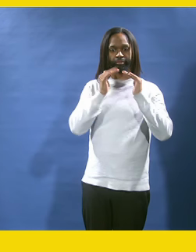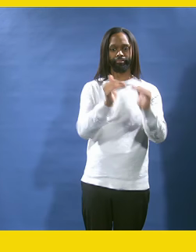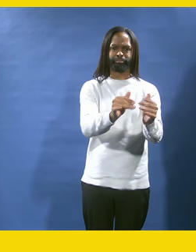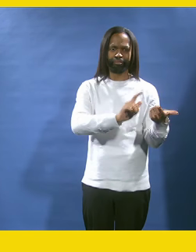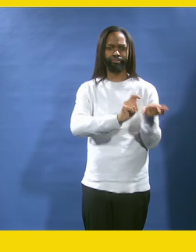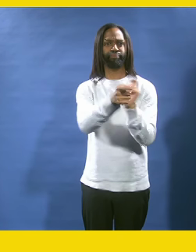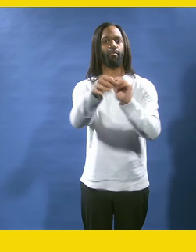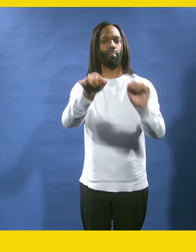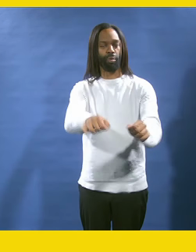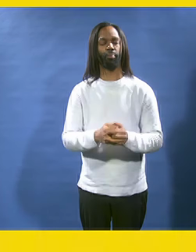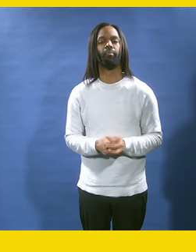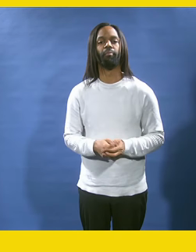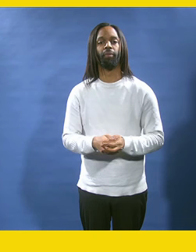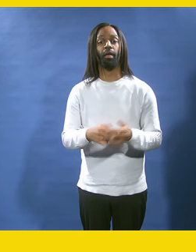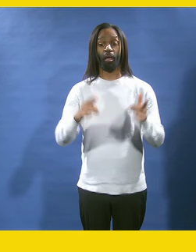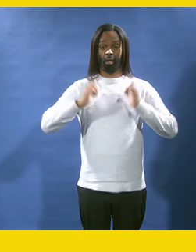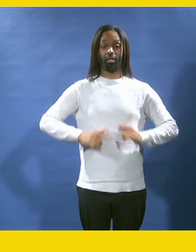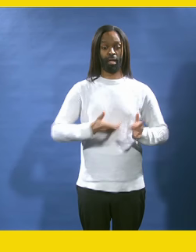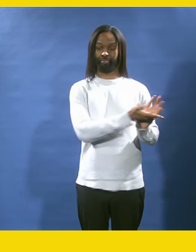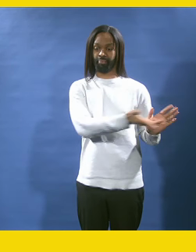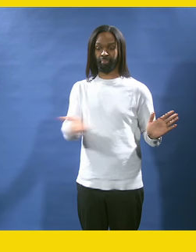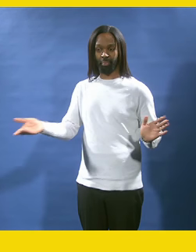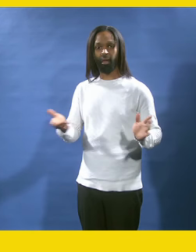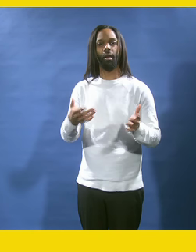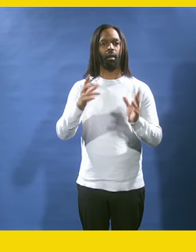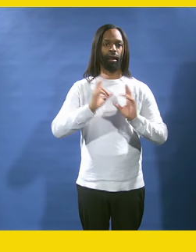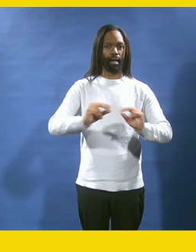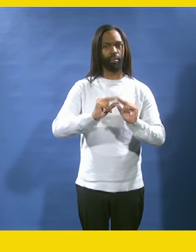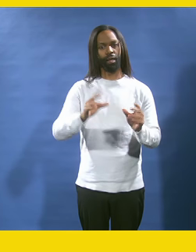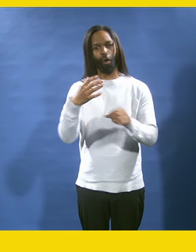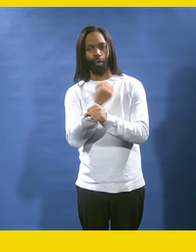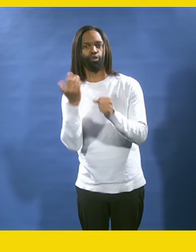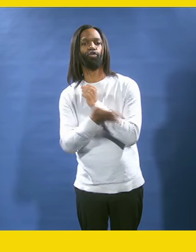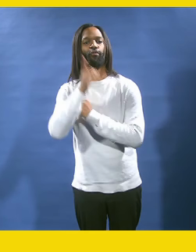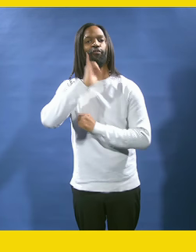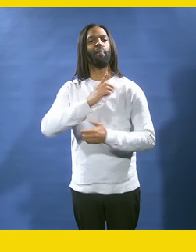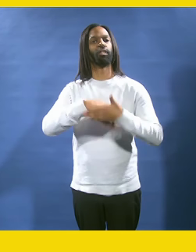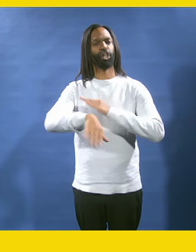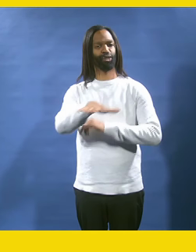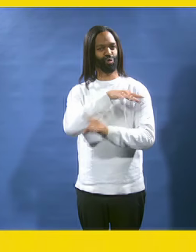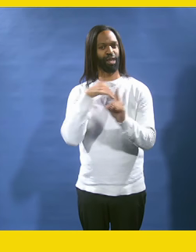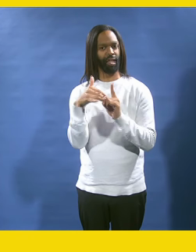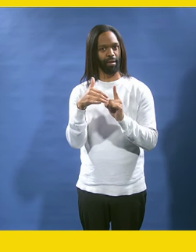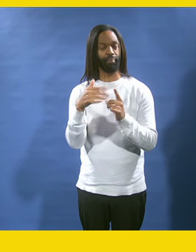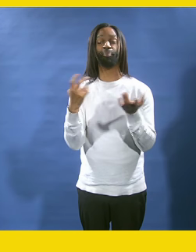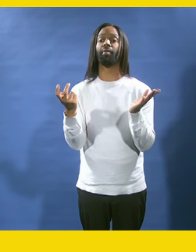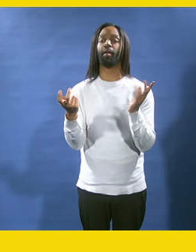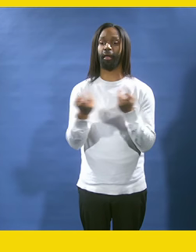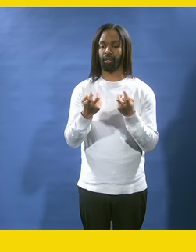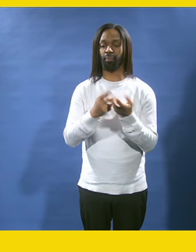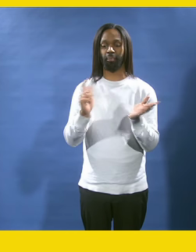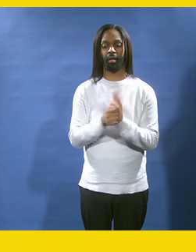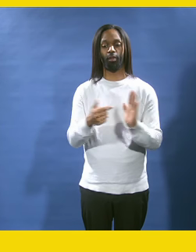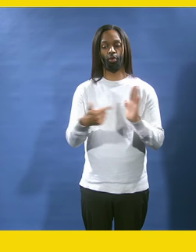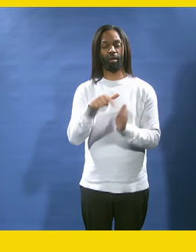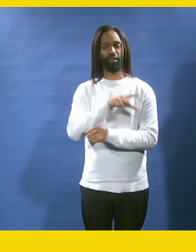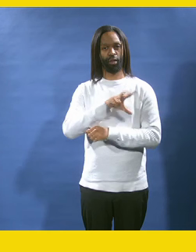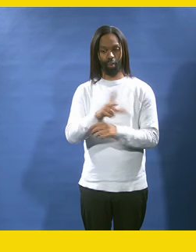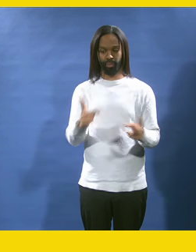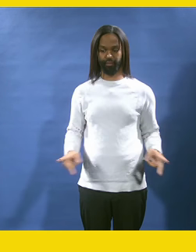lycéens dès leur scolarité aux enjeux de la place des femmes dans la société. En 2023, 2000 étudiants ont pu suivre